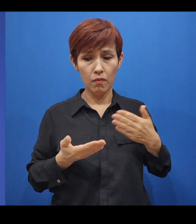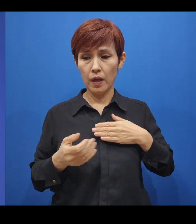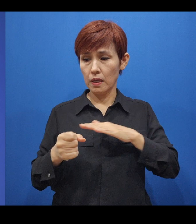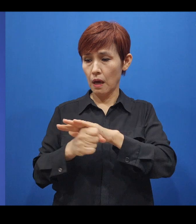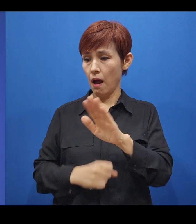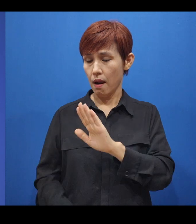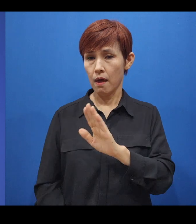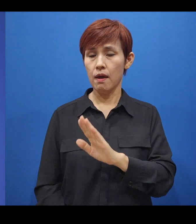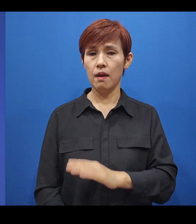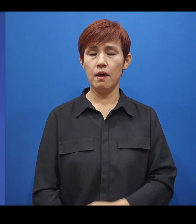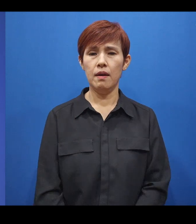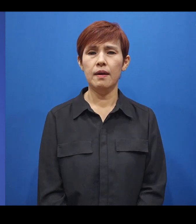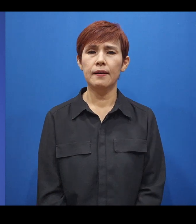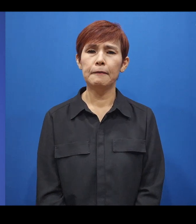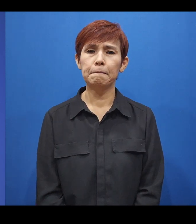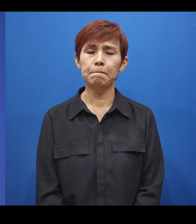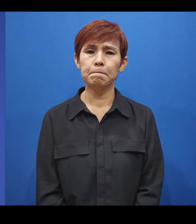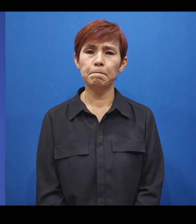않아요.